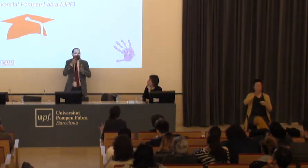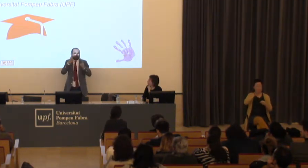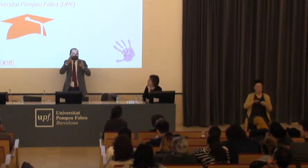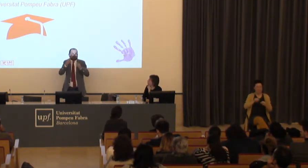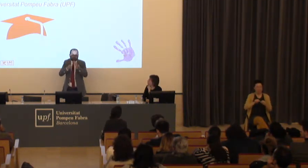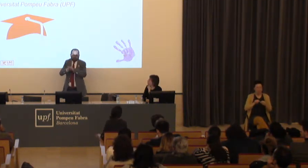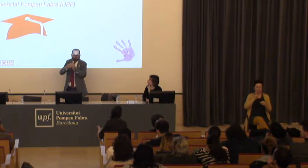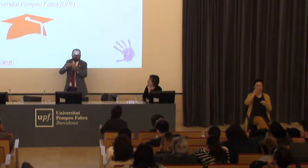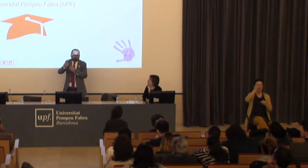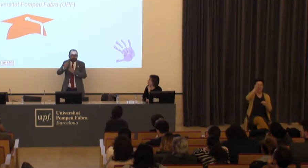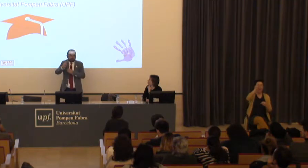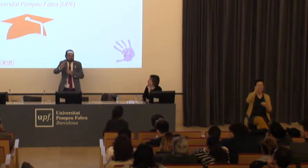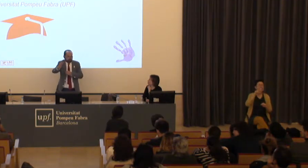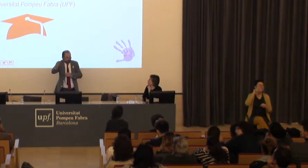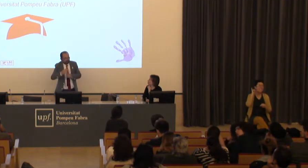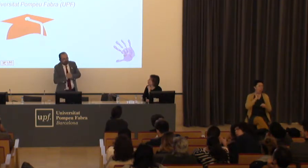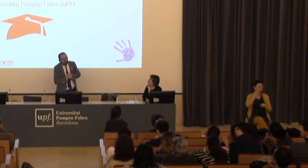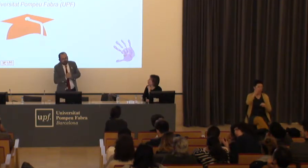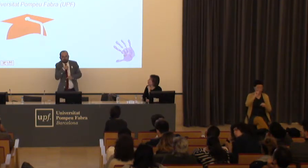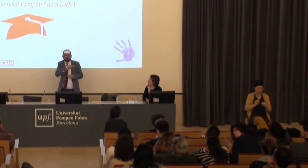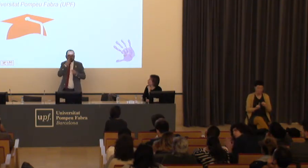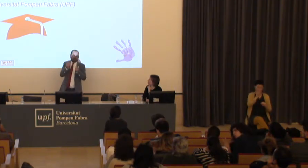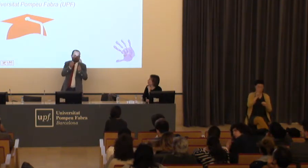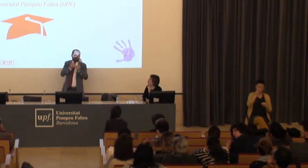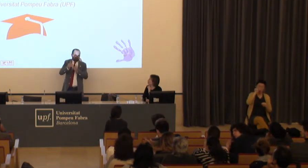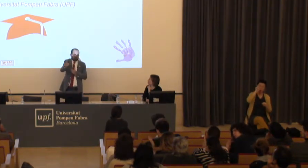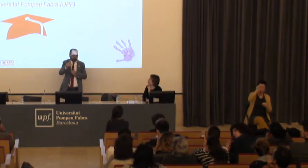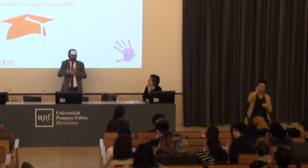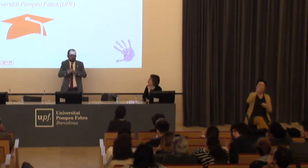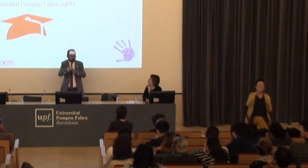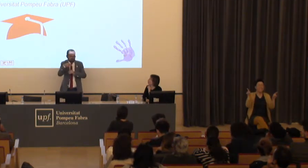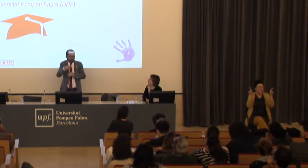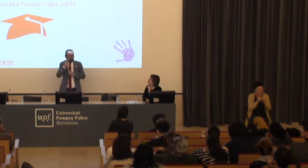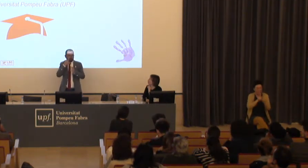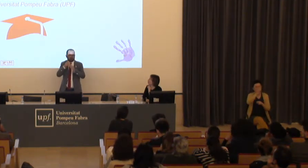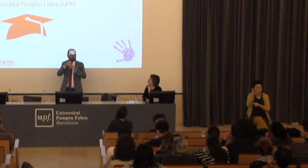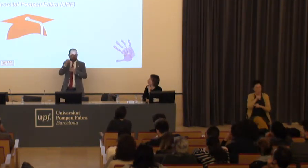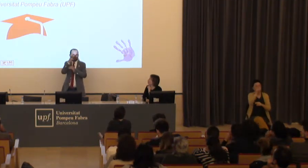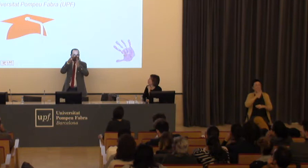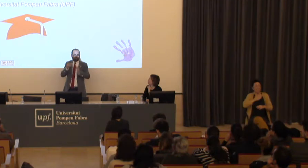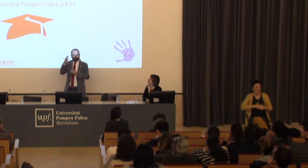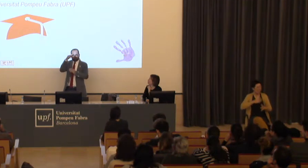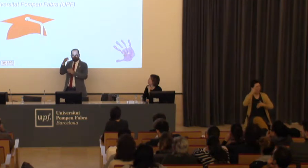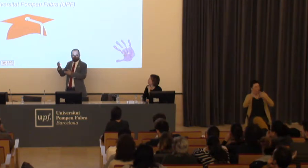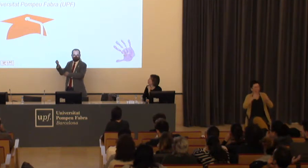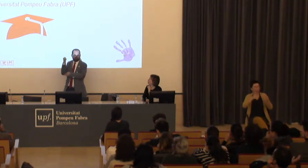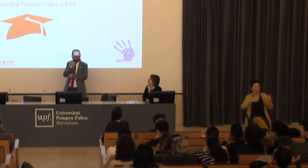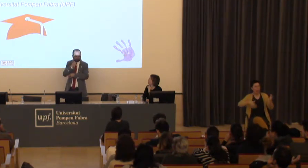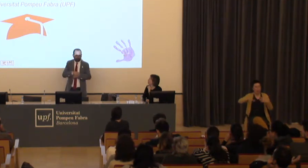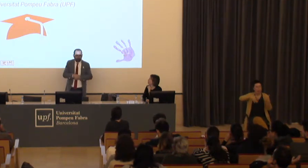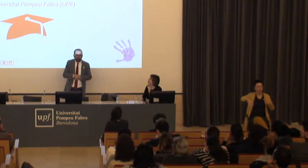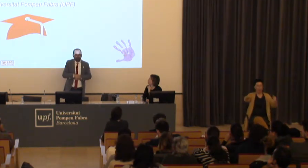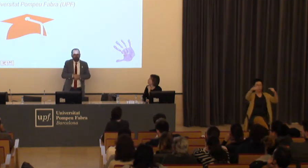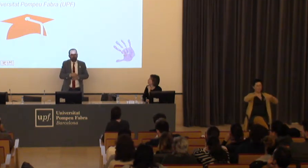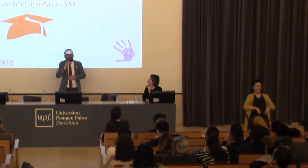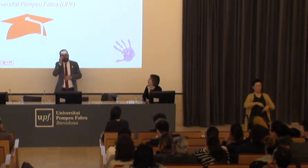l'ESC i avui dia doncs, aquí a la Universitat Pompeu Fabra hem tingut aquest curs d'especialista docent que esperem que continuï. Jo crec que tinc la sensació que seguirà